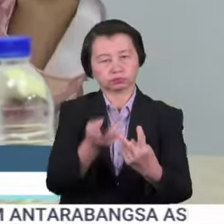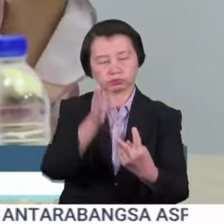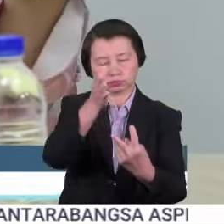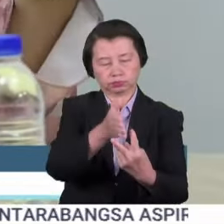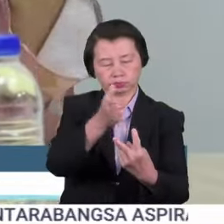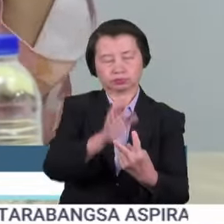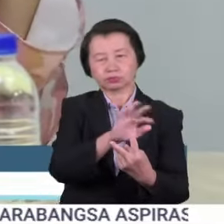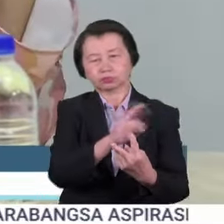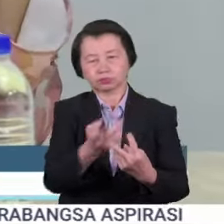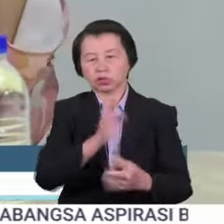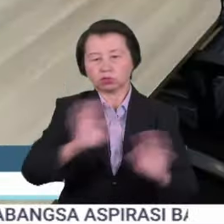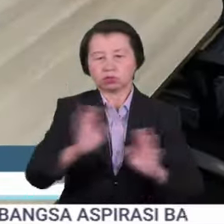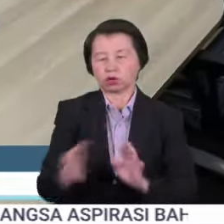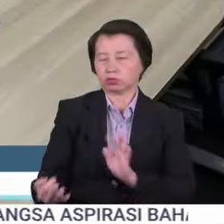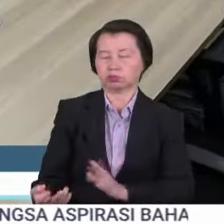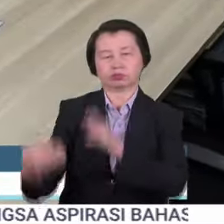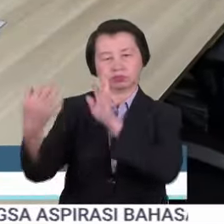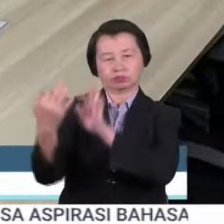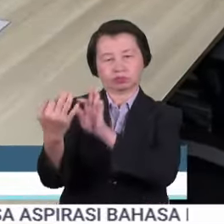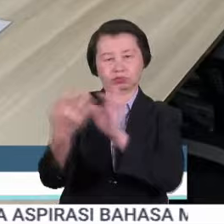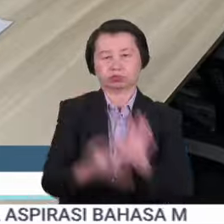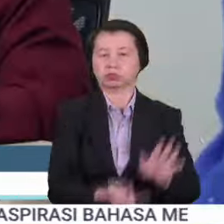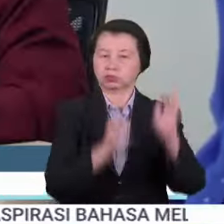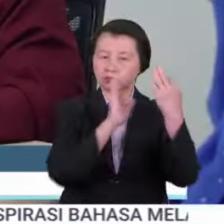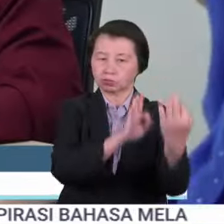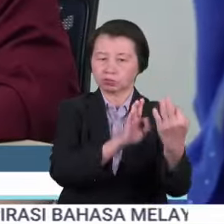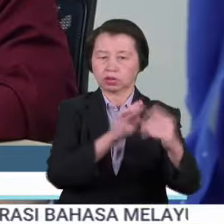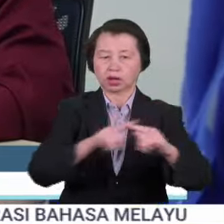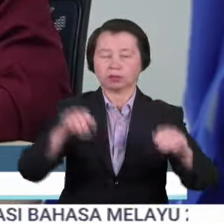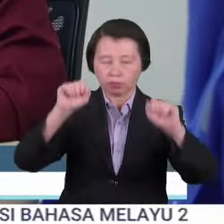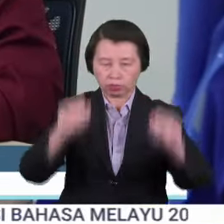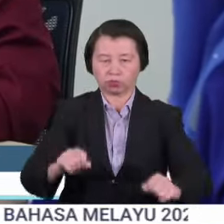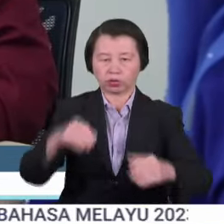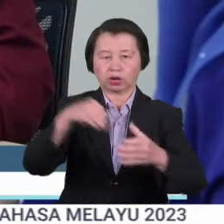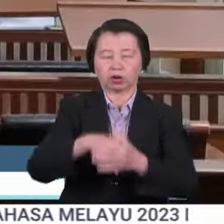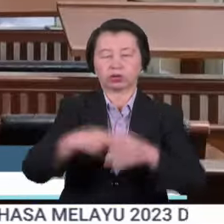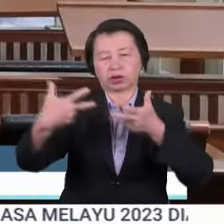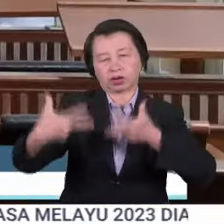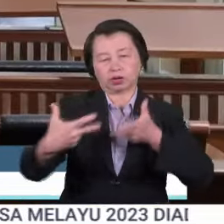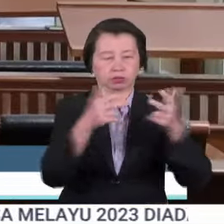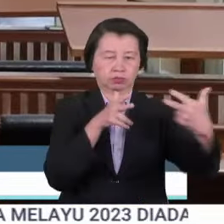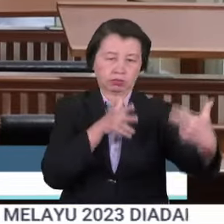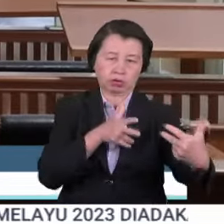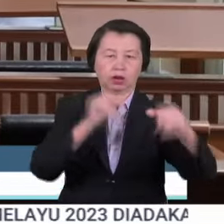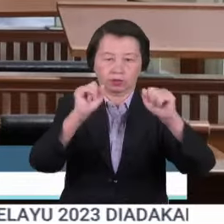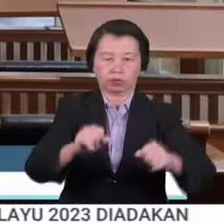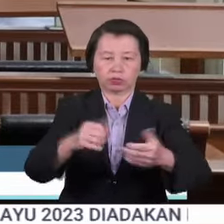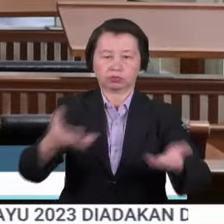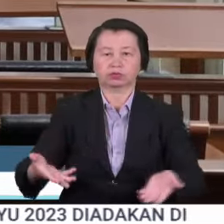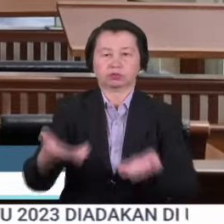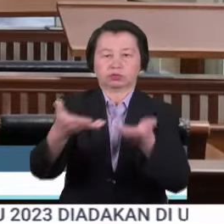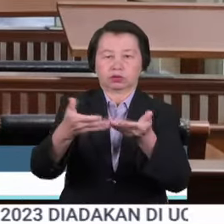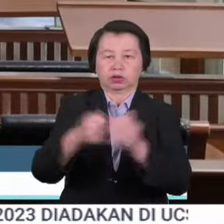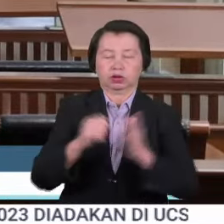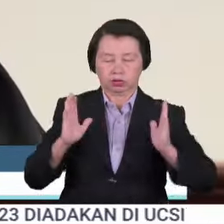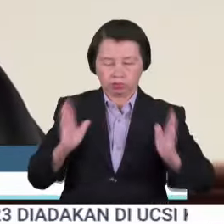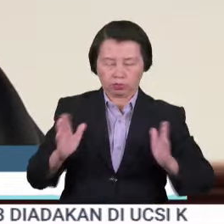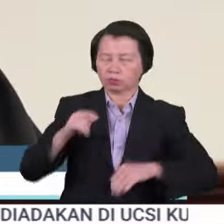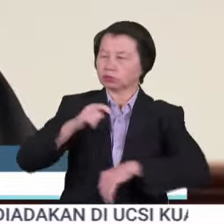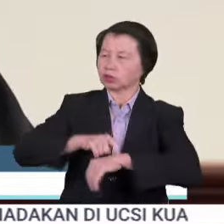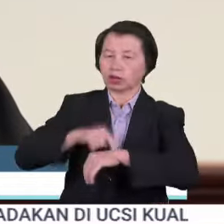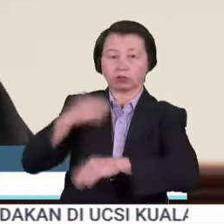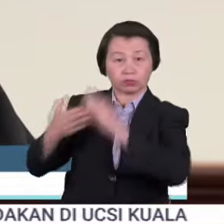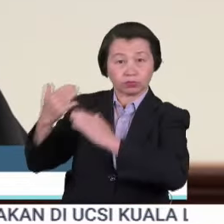hanya dijalankan secara fizikal tetapi turut diadakan secara dalam talian yang diperkenal dalam tempoh Perintah